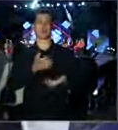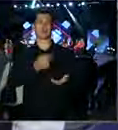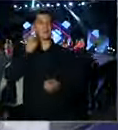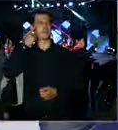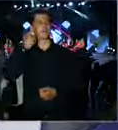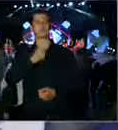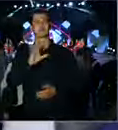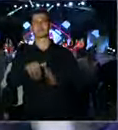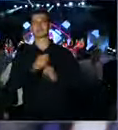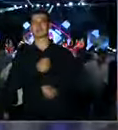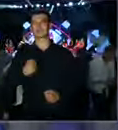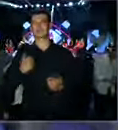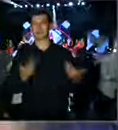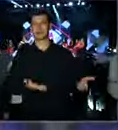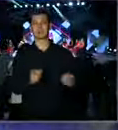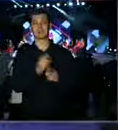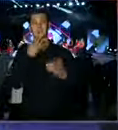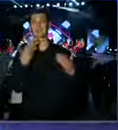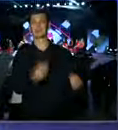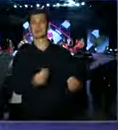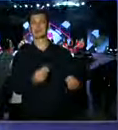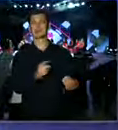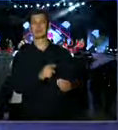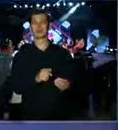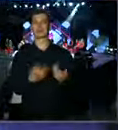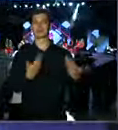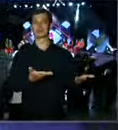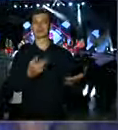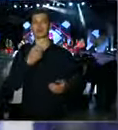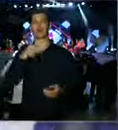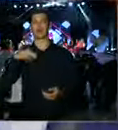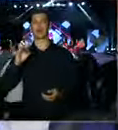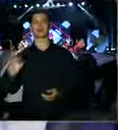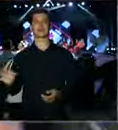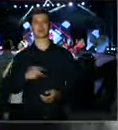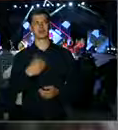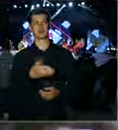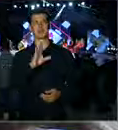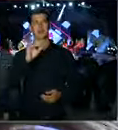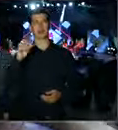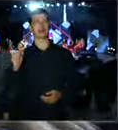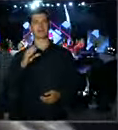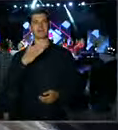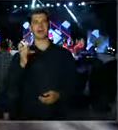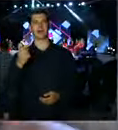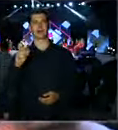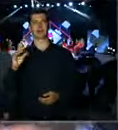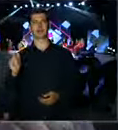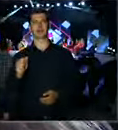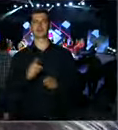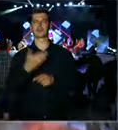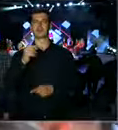miasta stołecznego Warszawy, a także prezenty kosmetyczne od Douglas, które wręcza pani Beata Madeja i pani Malwina